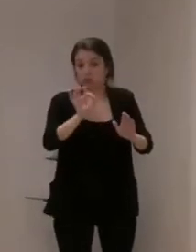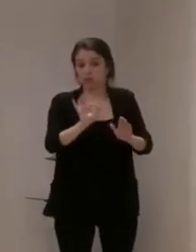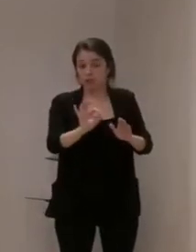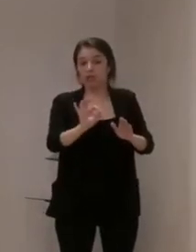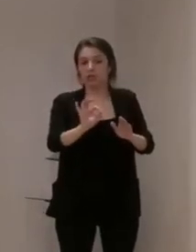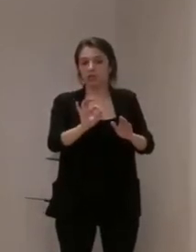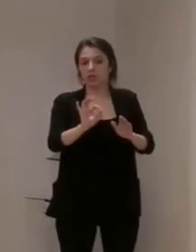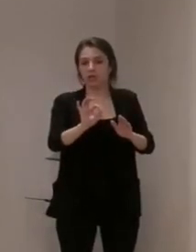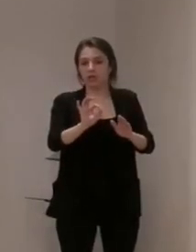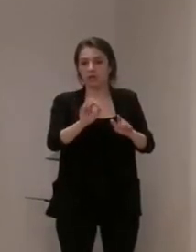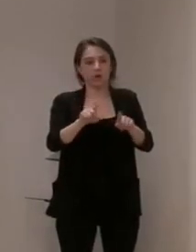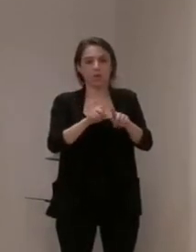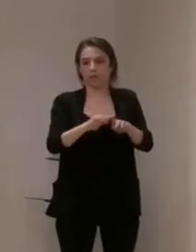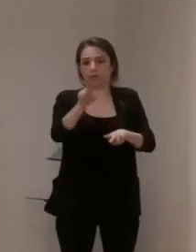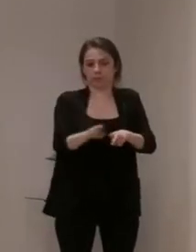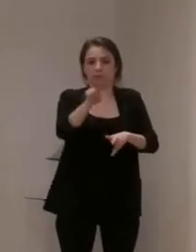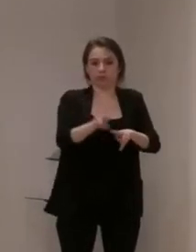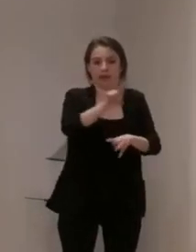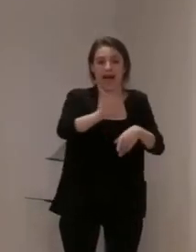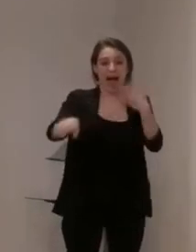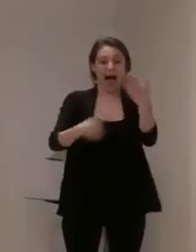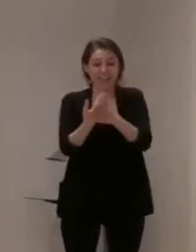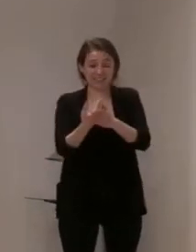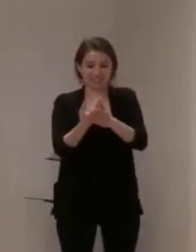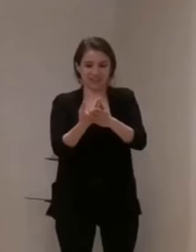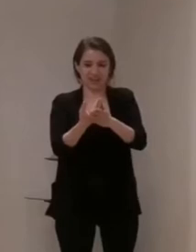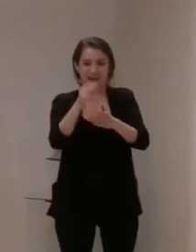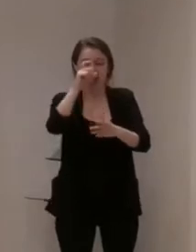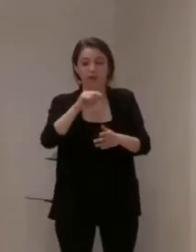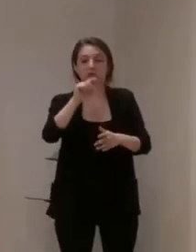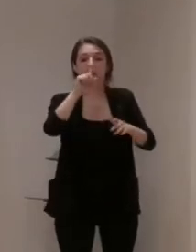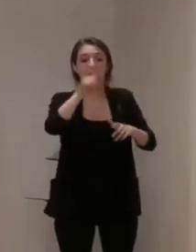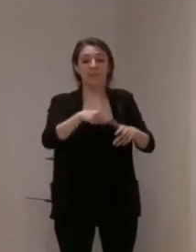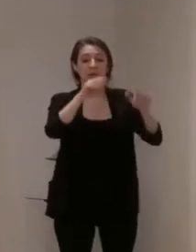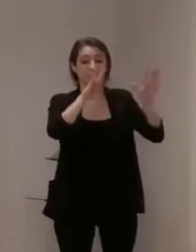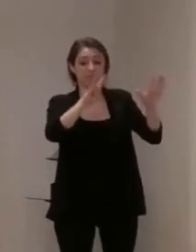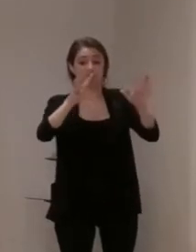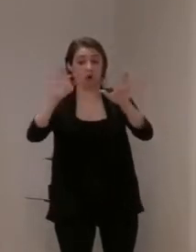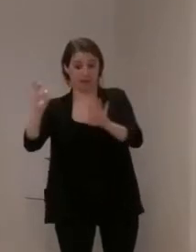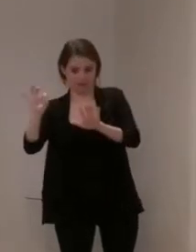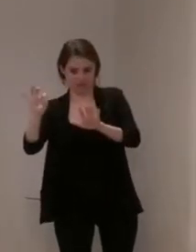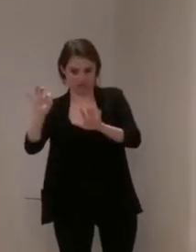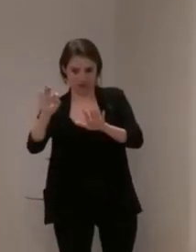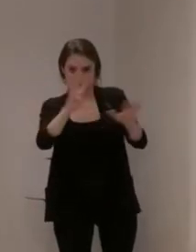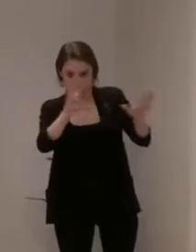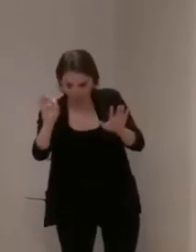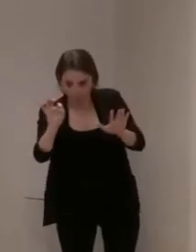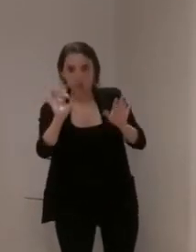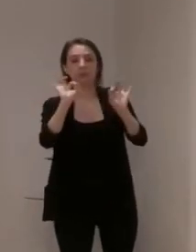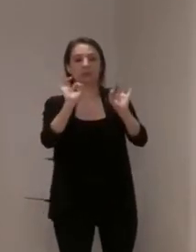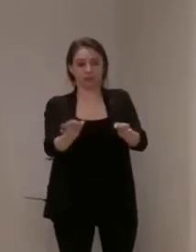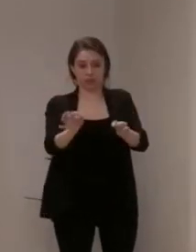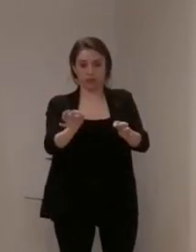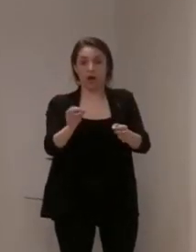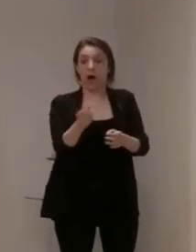es van fer d'una manera sistemàtica a Via Laietana fins als anys 90. 90? Fins als anys 90. I això ho hem vist en testimonis que han